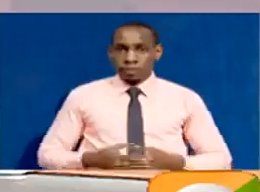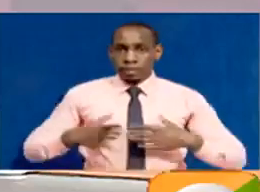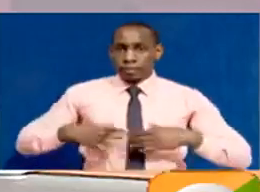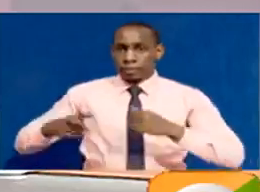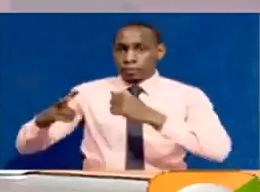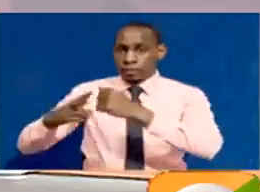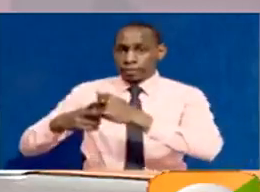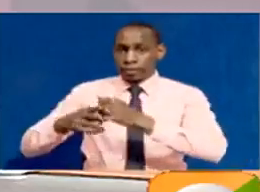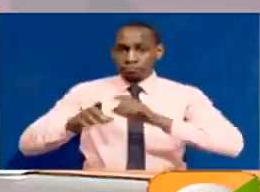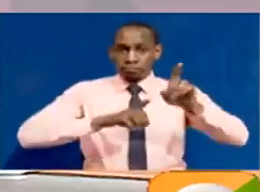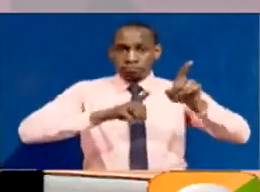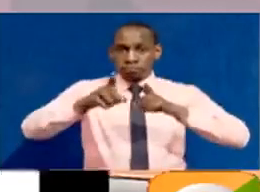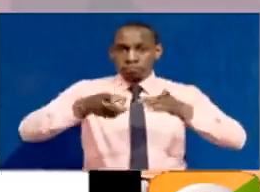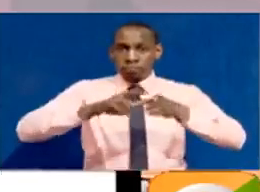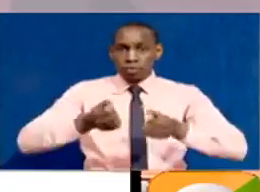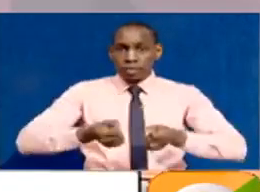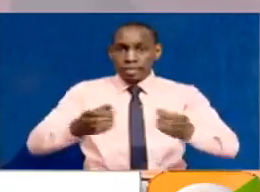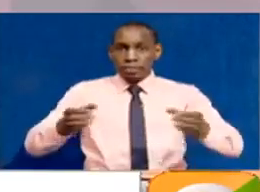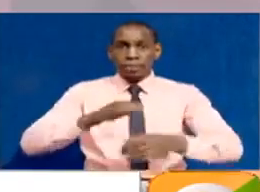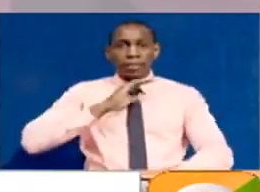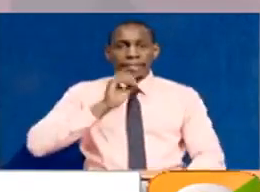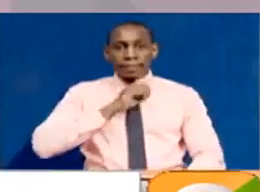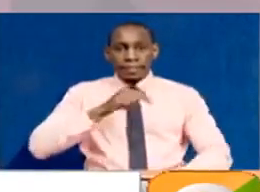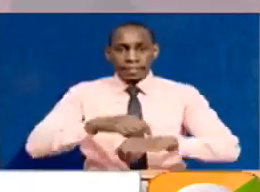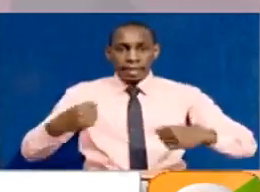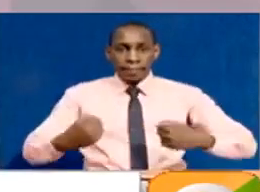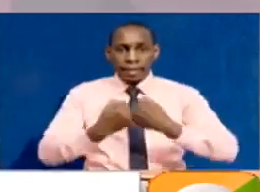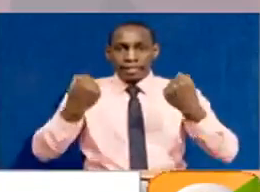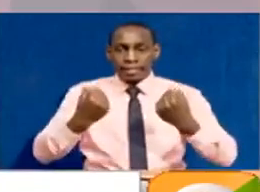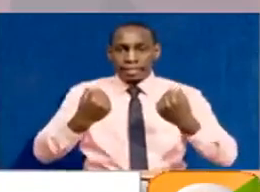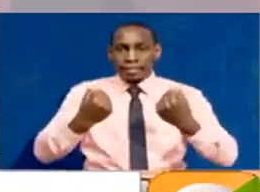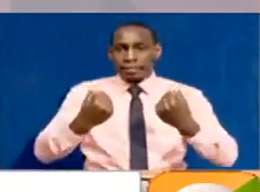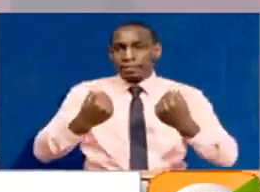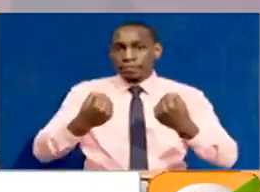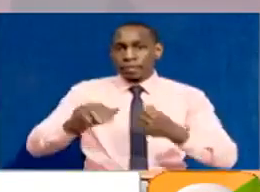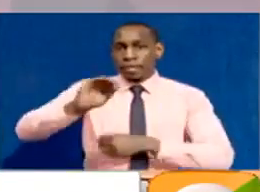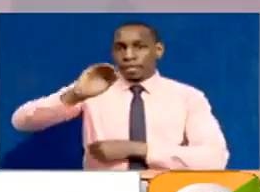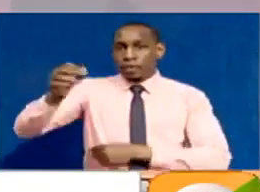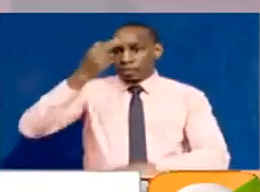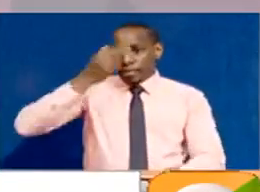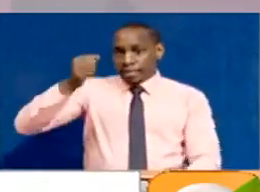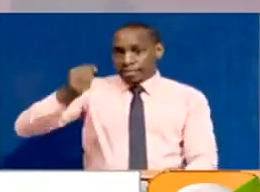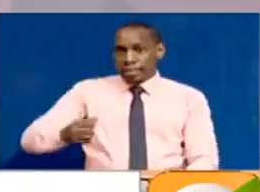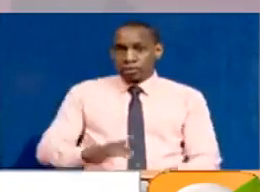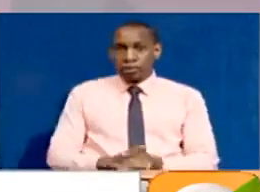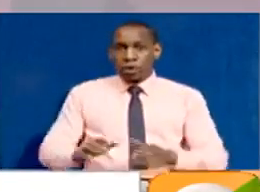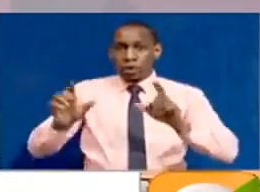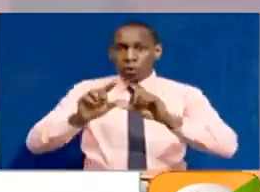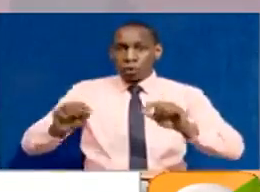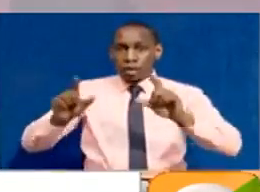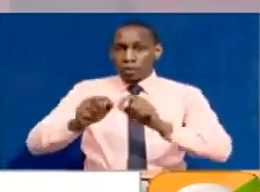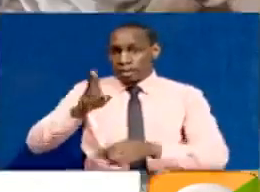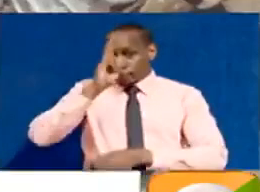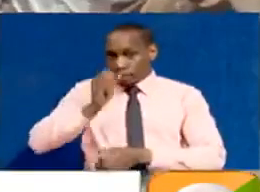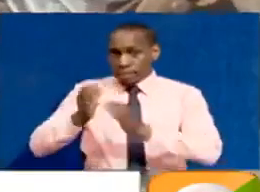Watu saba waliokuwa wakisafiri kwenye gari dogo walifariki kwenye ajali ya barabarani mjini Loitoktok katika kaunti ya Kajiado. Kwa mujibu wa